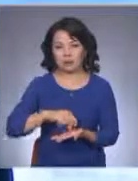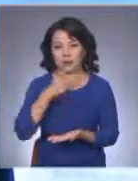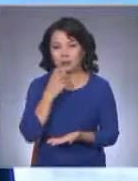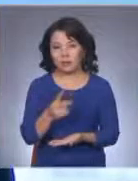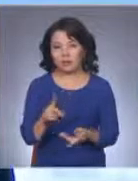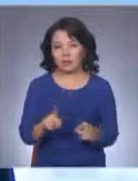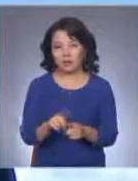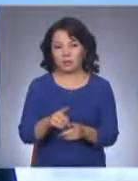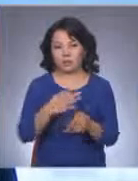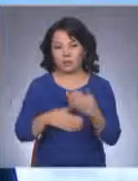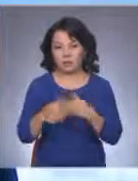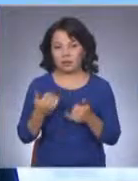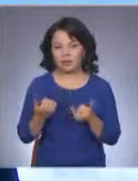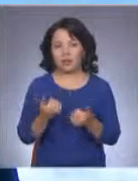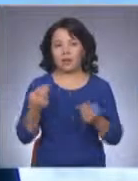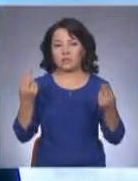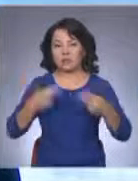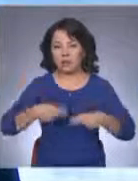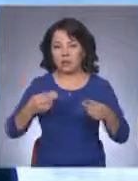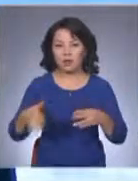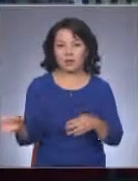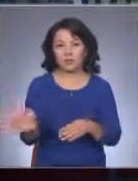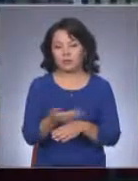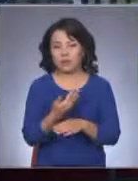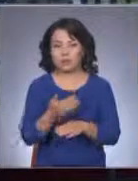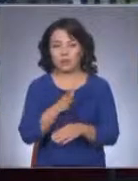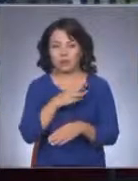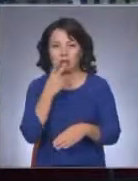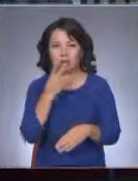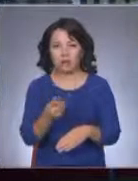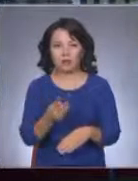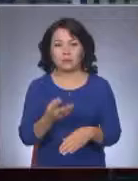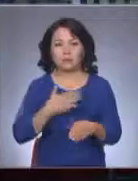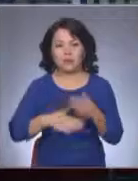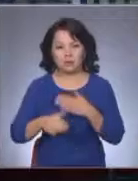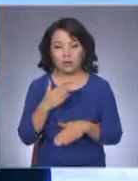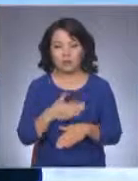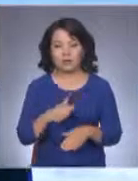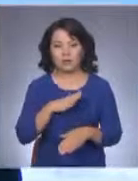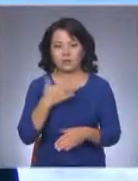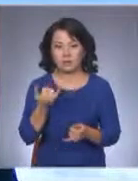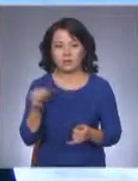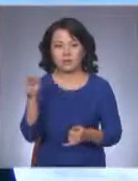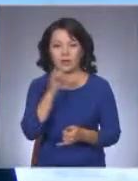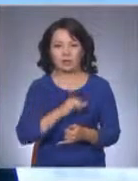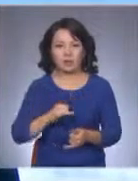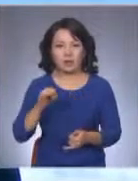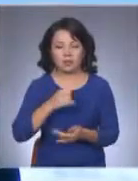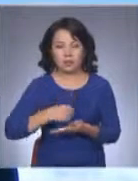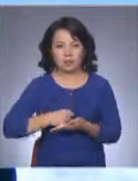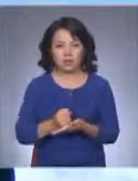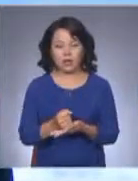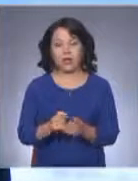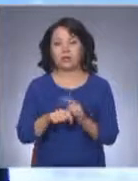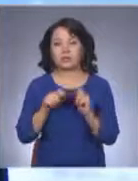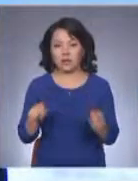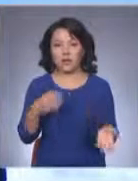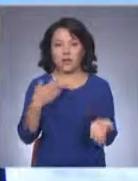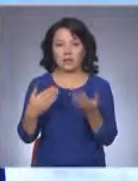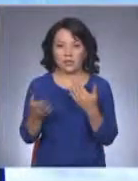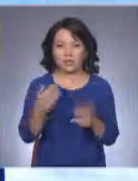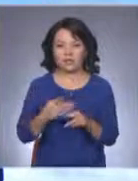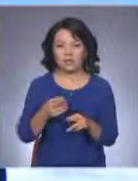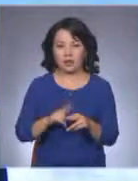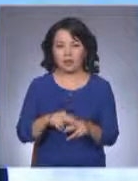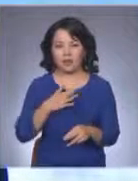бажы шлагбаумдардын баарын алганы бул албетте бул тарыхый нерсе. Биз ачык айтайын, бир топ